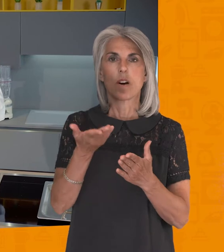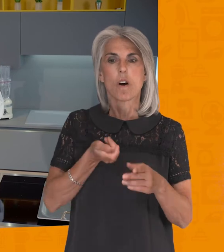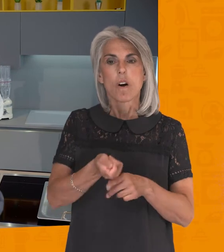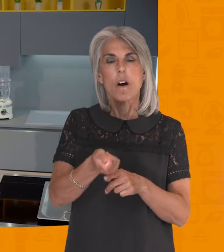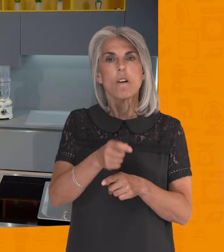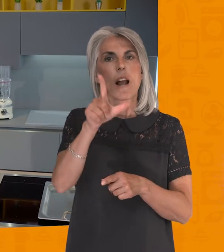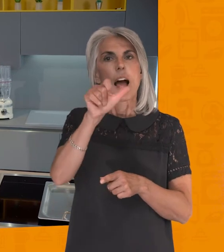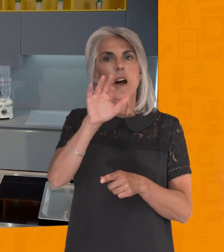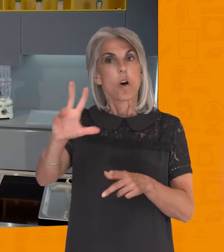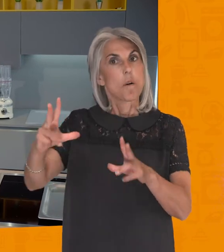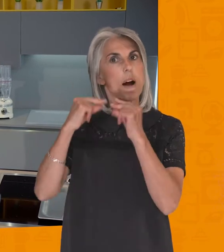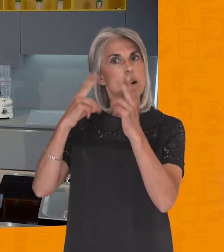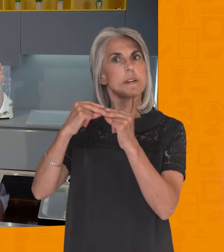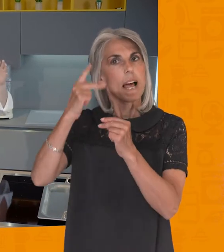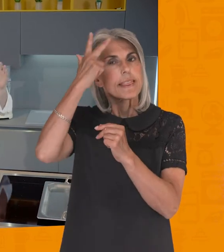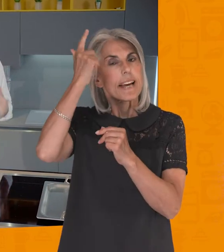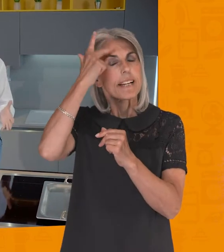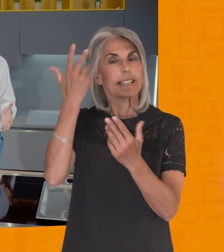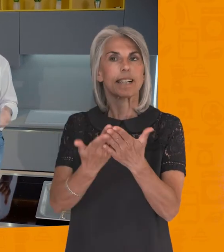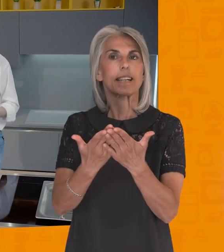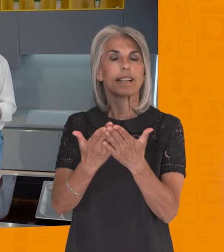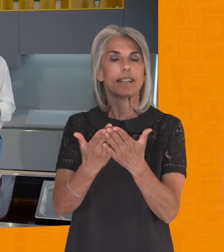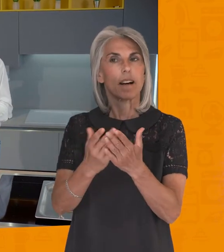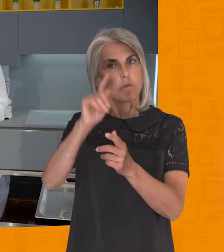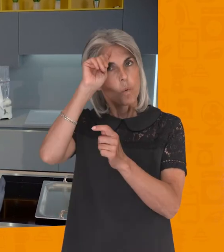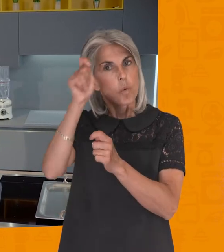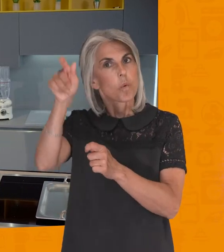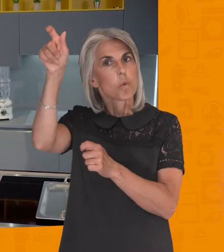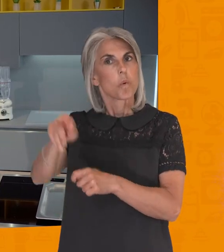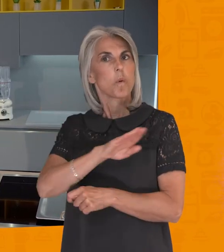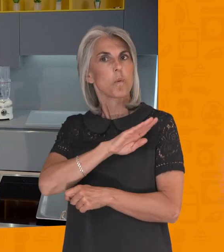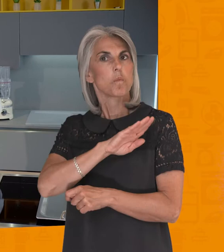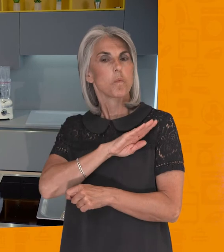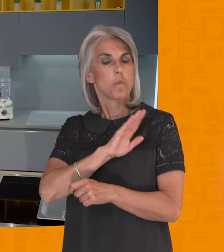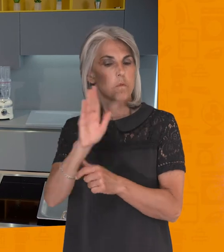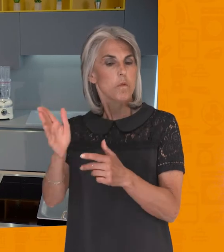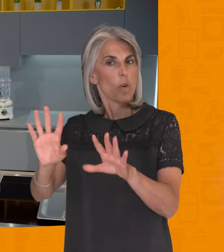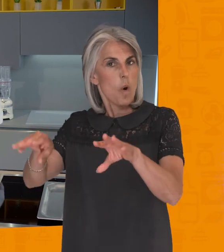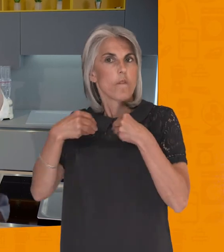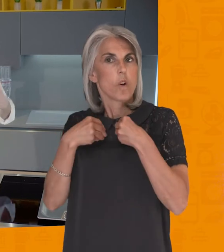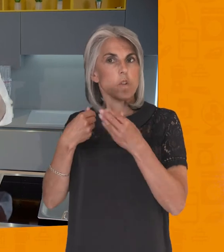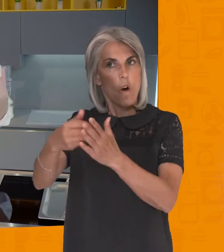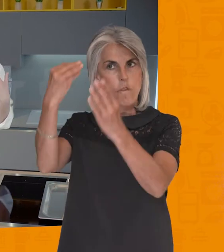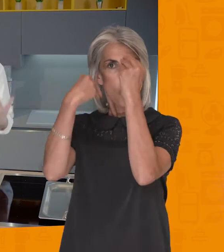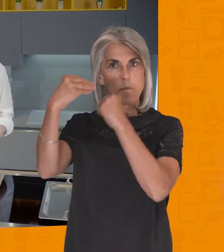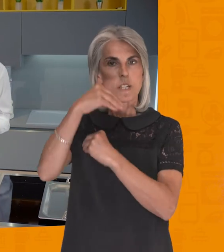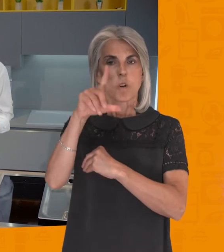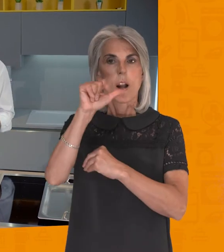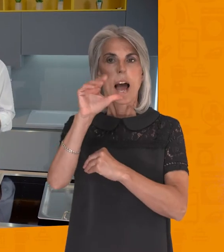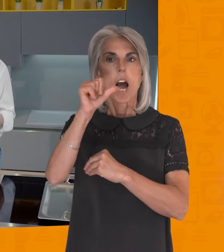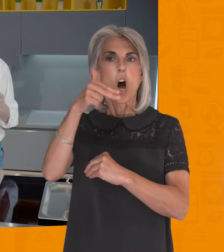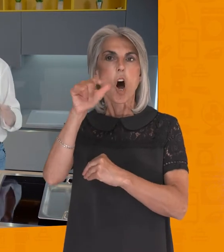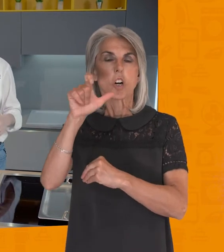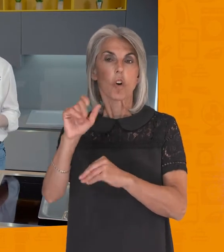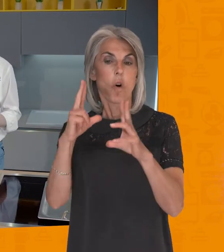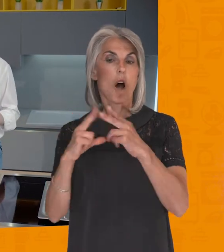Herman de chez Lacanche m'a appris cette technique, donc il faut lui rendre hommage. Donc voilà, vous savez qu'on est revendeur Lacanche, on a été formé par Lacanche, et